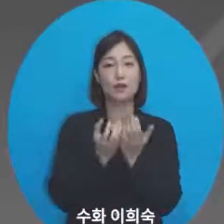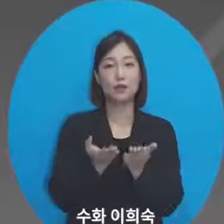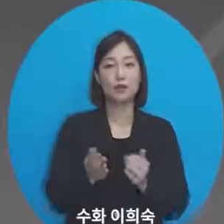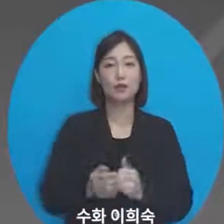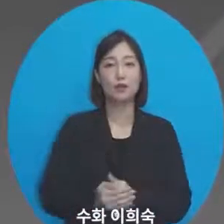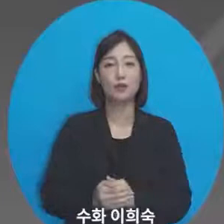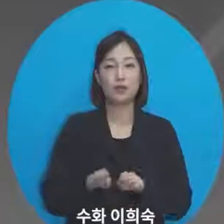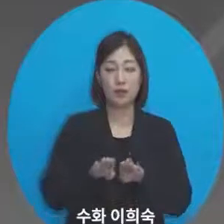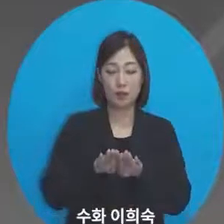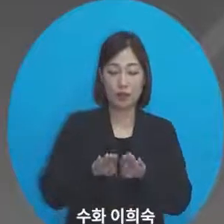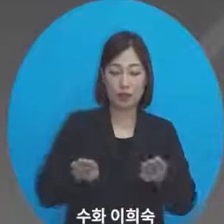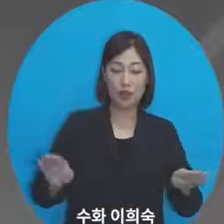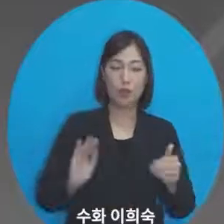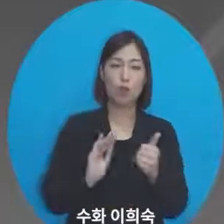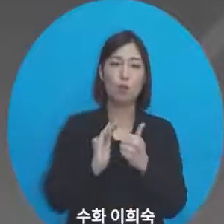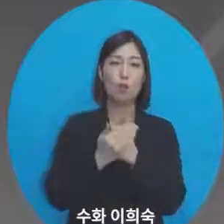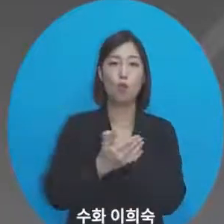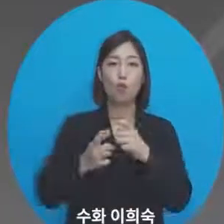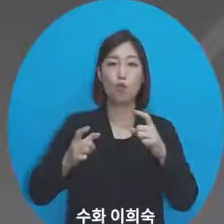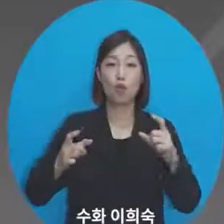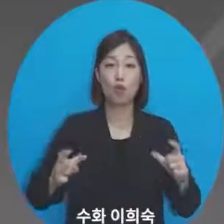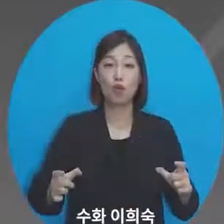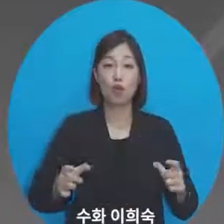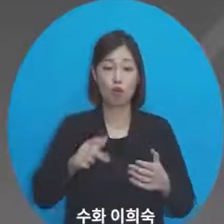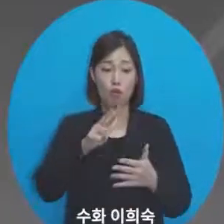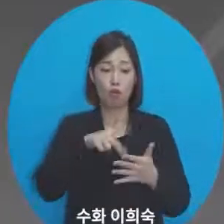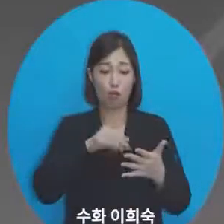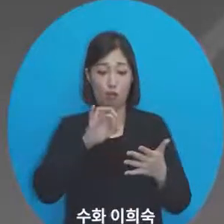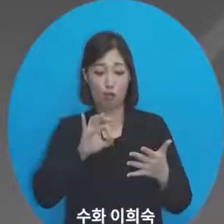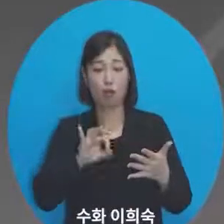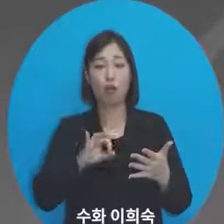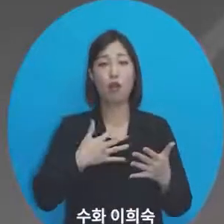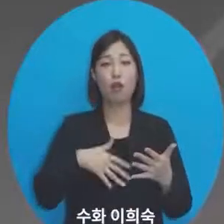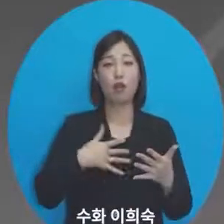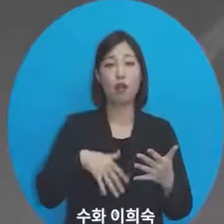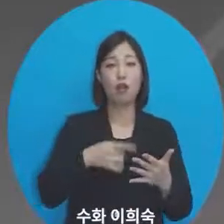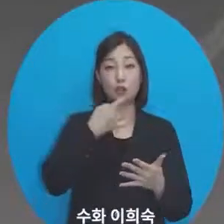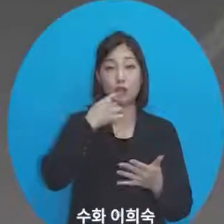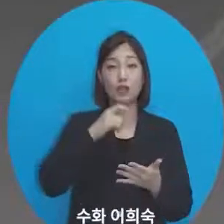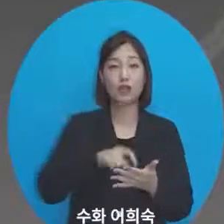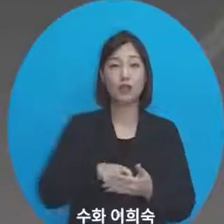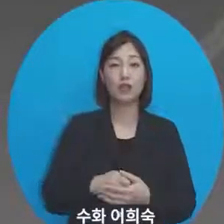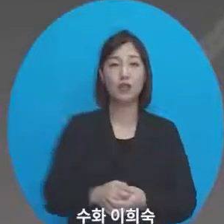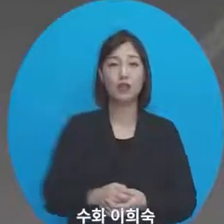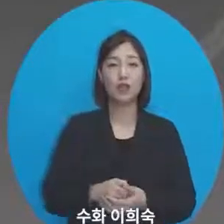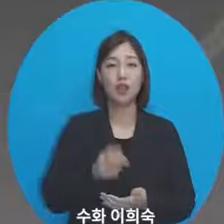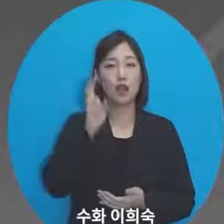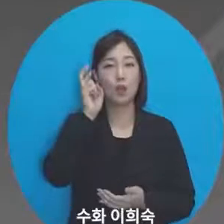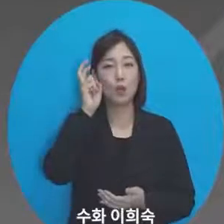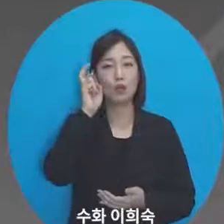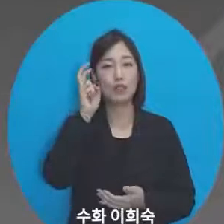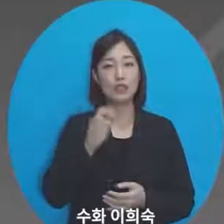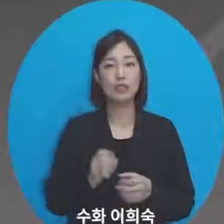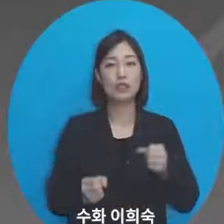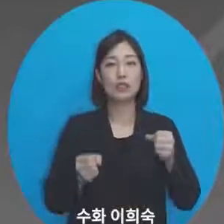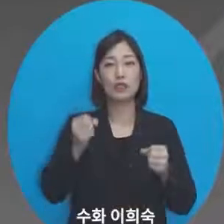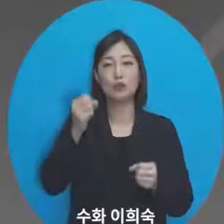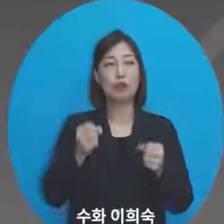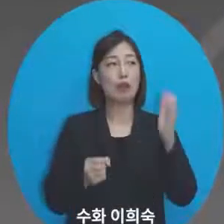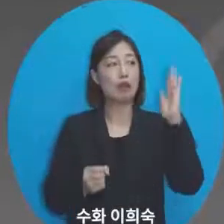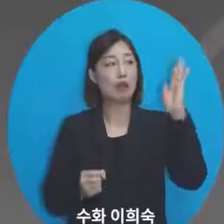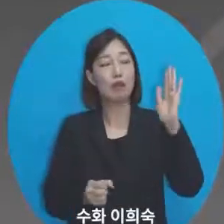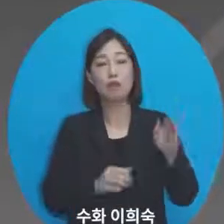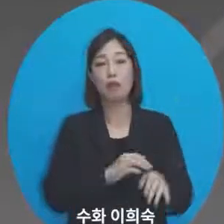바닥에 보호구역임을 알 수 있는 바닥 표시를 하도록 하고 있는데요. 혹시나 표지판을 못 본 운전자가 다시